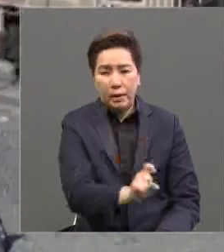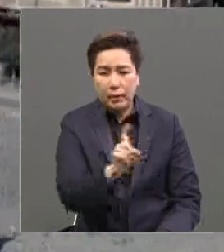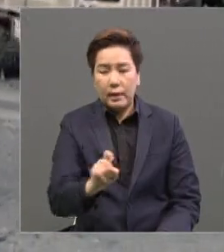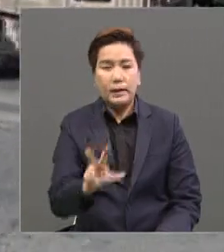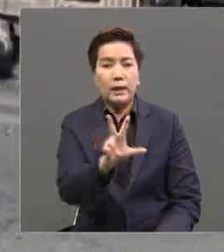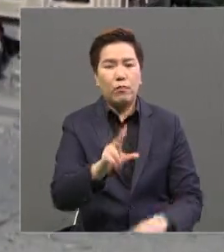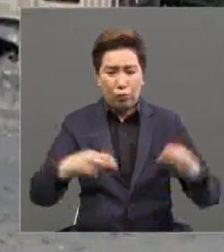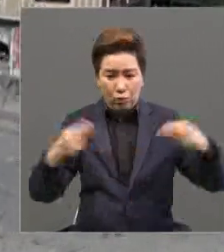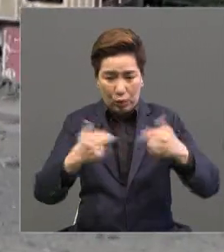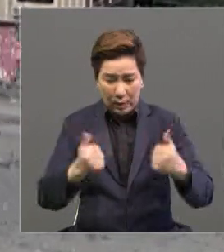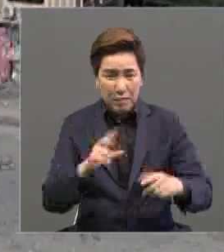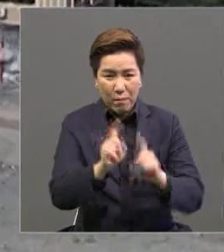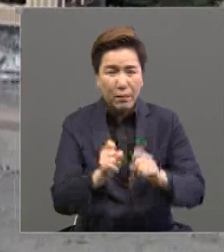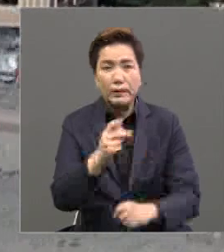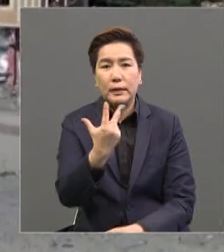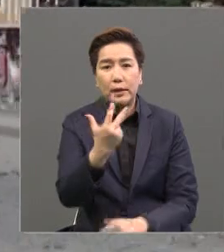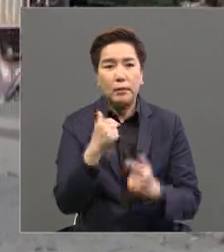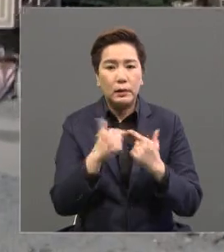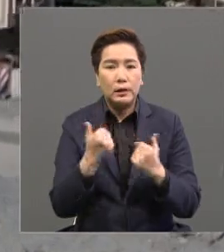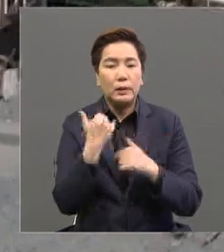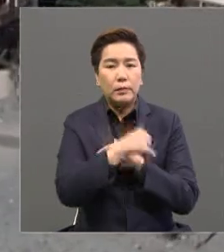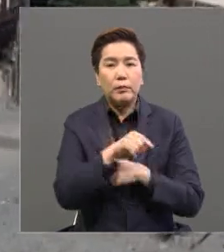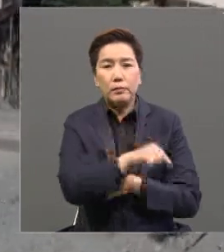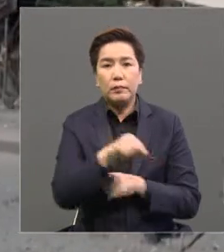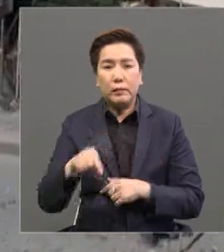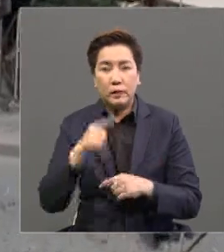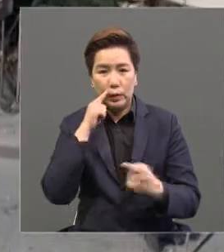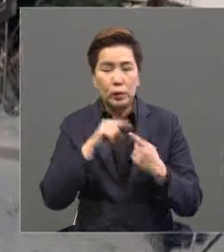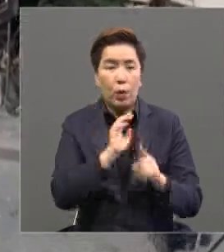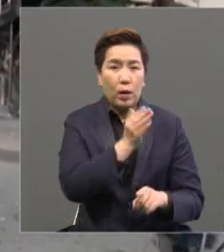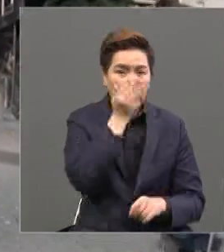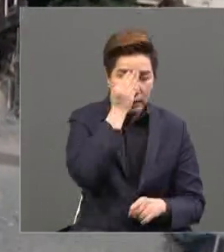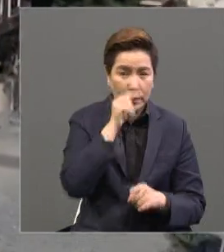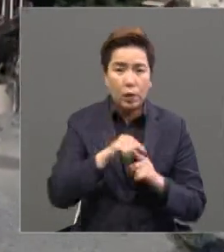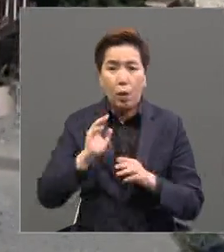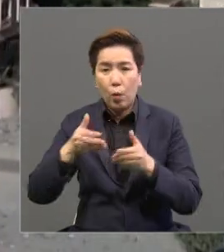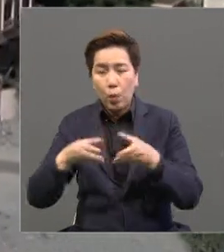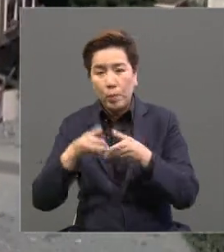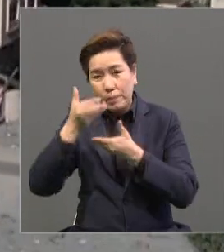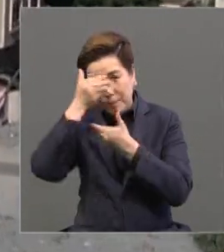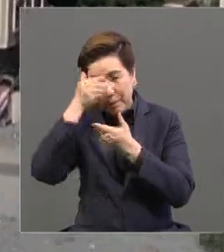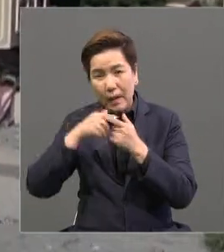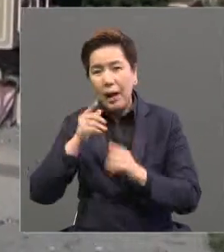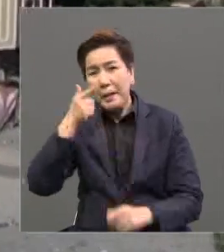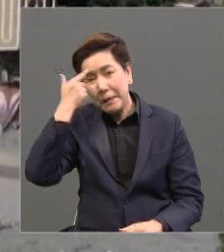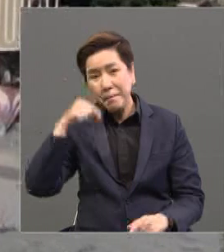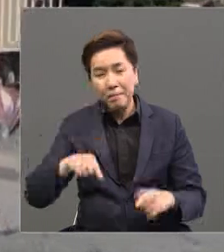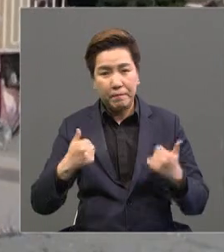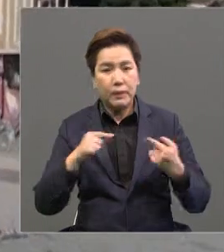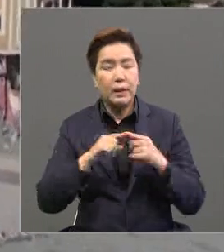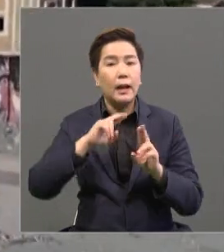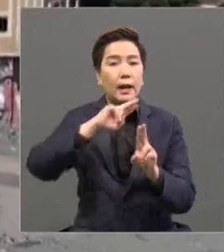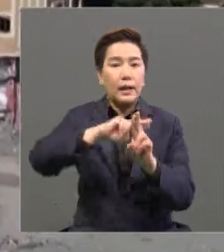ชีวิตจากการสู้รบระหว่าง 2เอ่อระหว่างอิสราเอลกับกลุ่มฮามาสด้วยด้านคณะกรรมการ